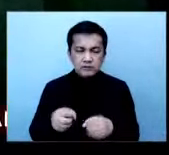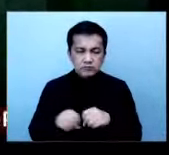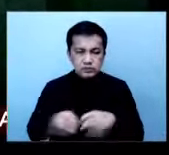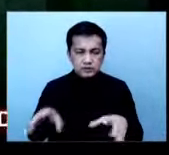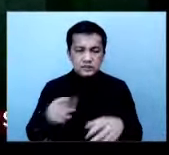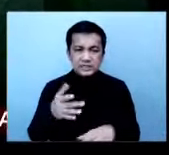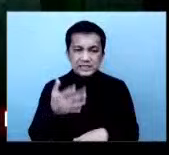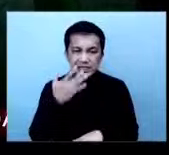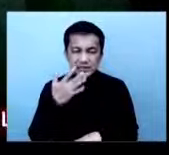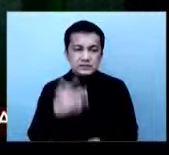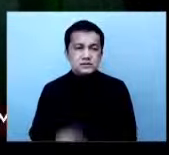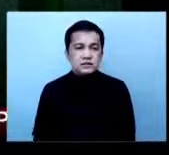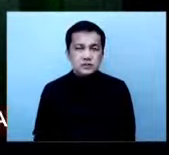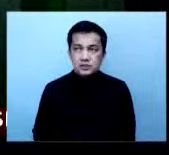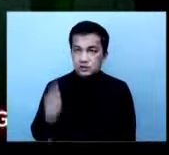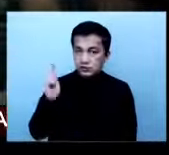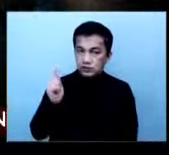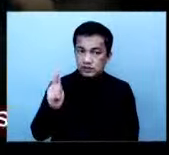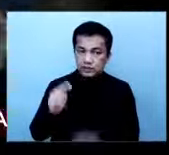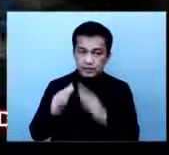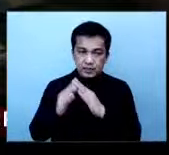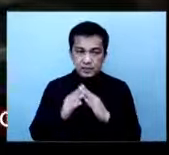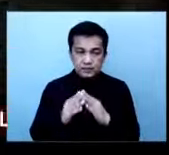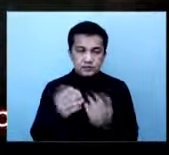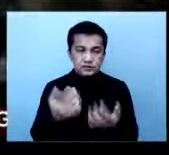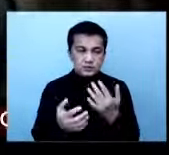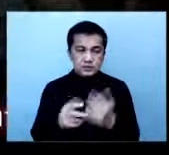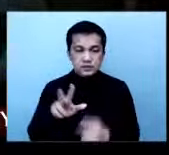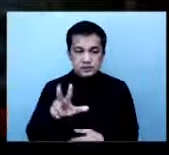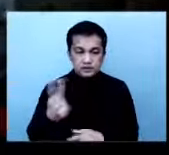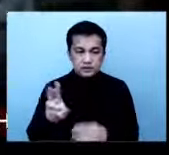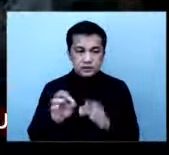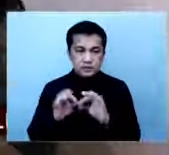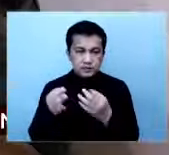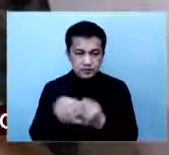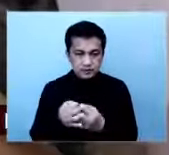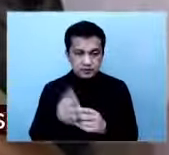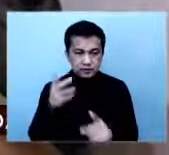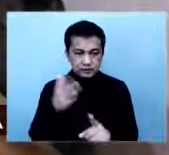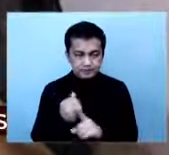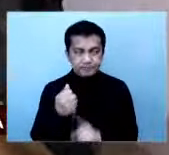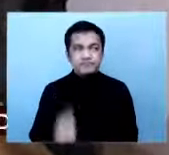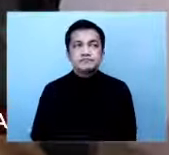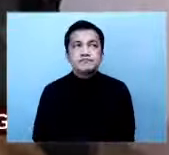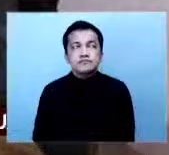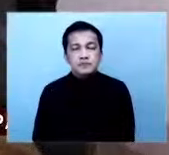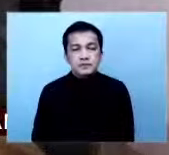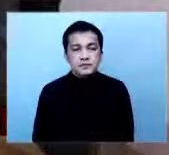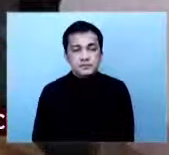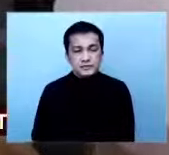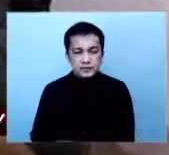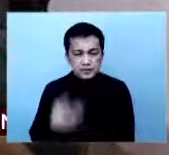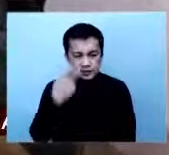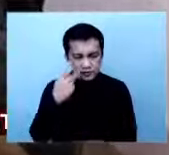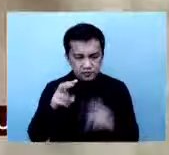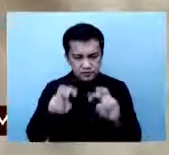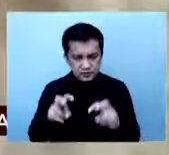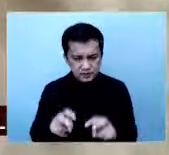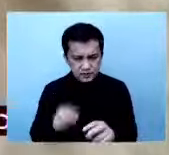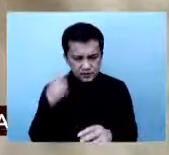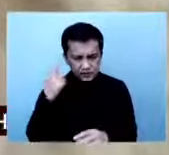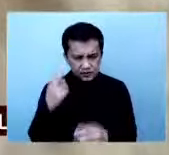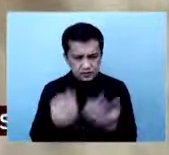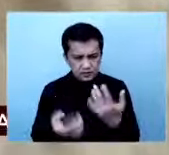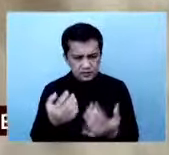sugatan ang nas at na pamilya ang apektado iniimbestigahan pa ang ng apoy na